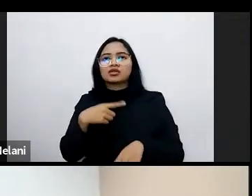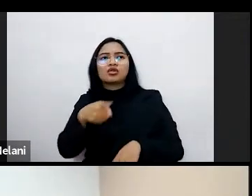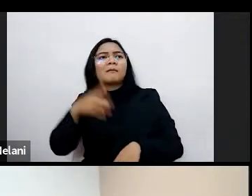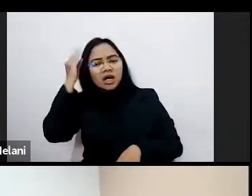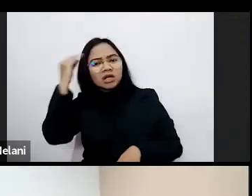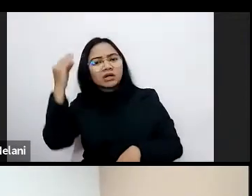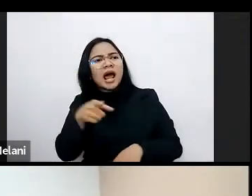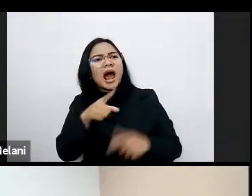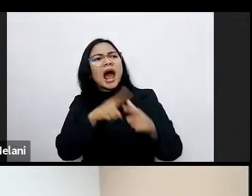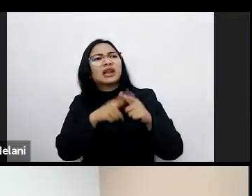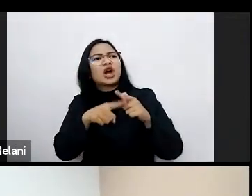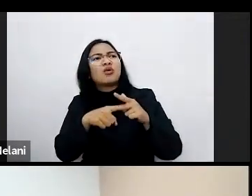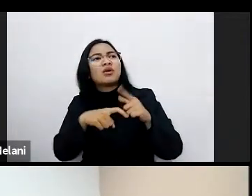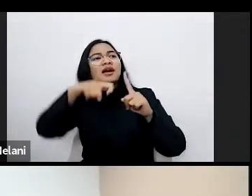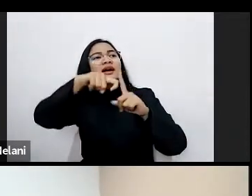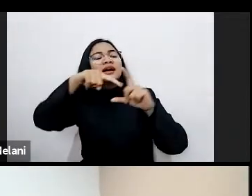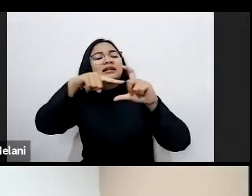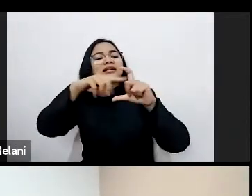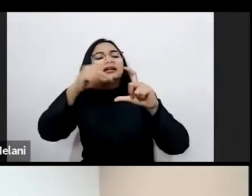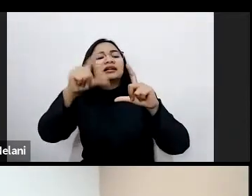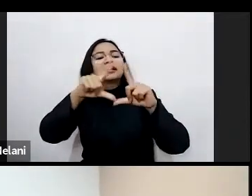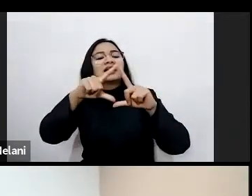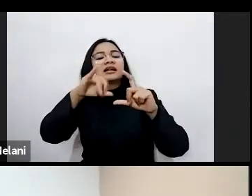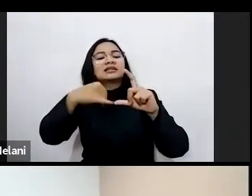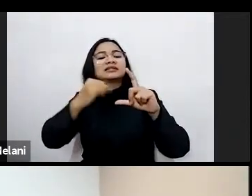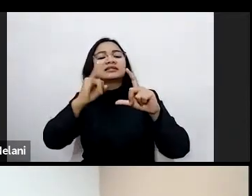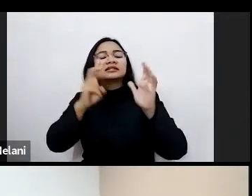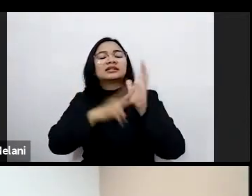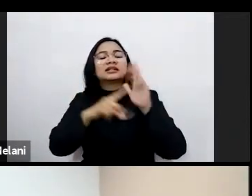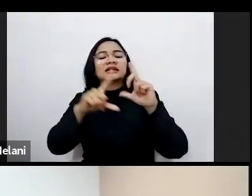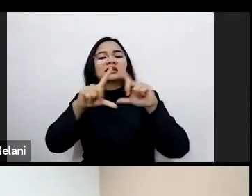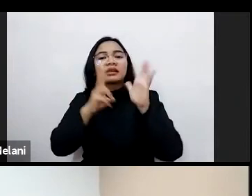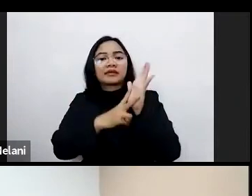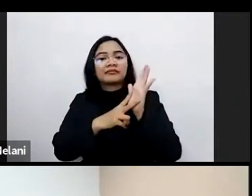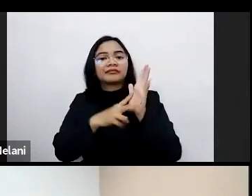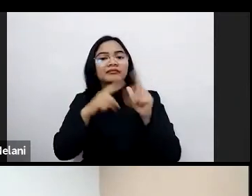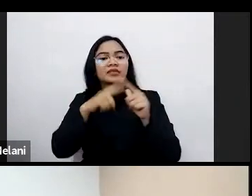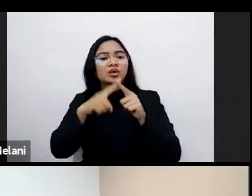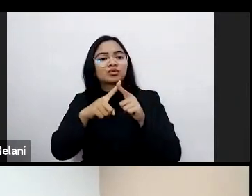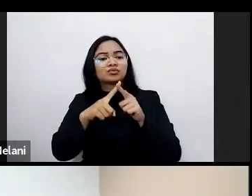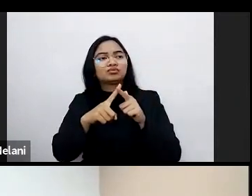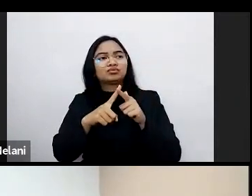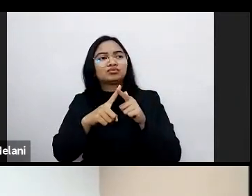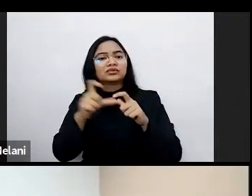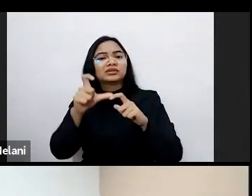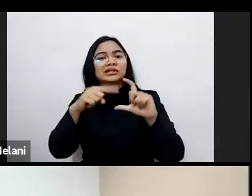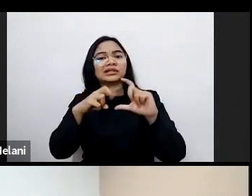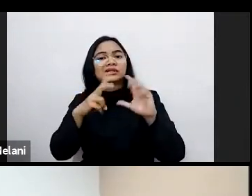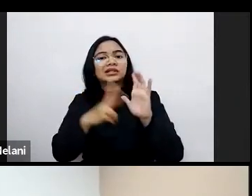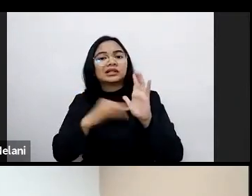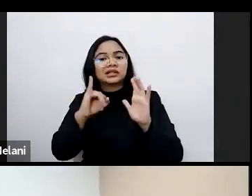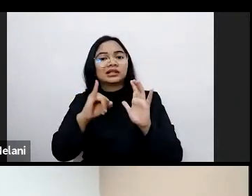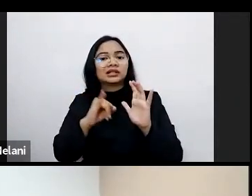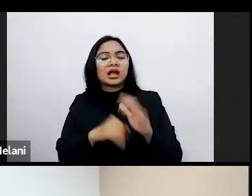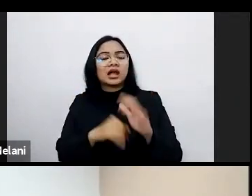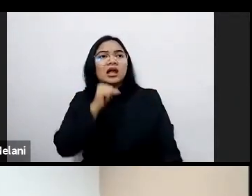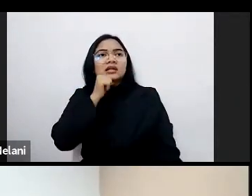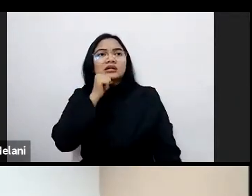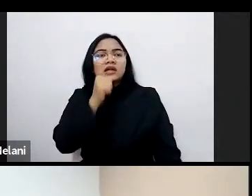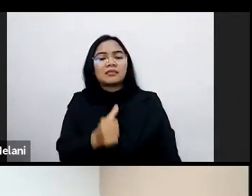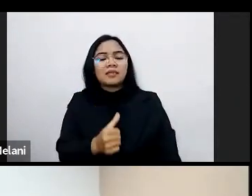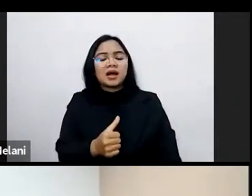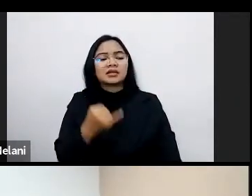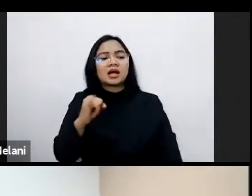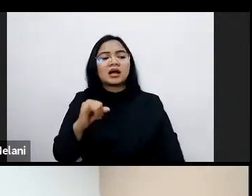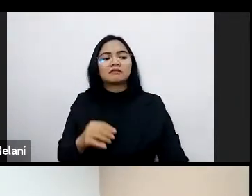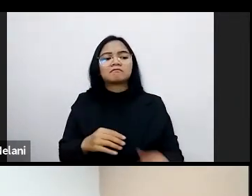kerajinan atau seni. Dan pertanyaan-pertanyaan ini penting ya. Siapa yang memproduksi pengetahuan,